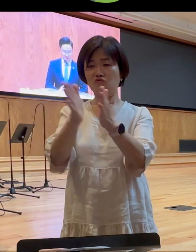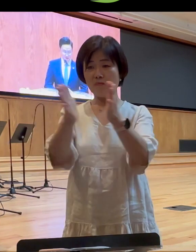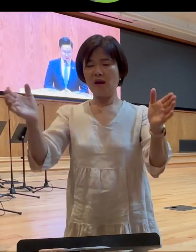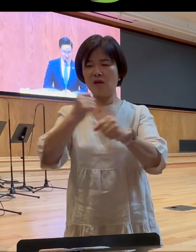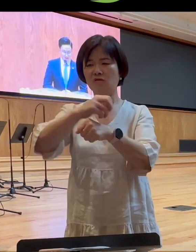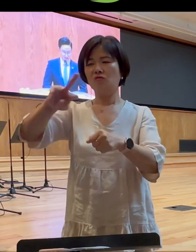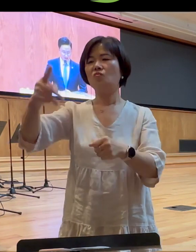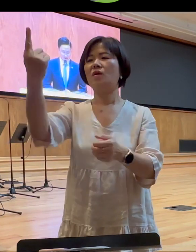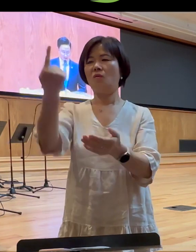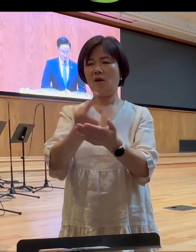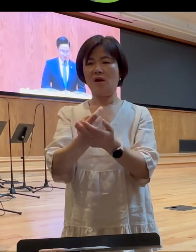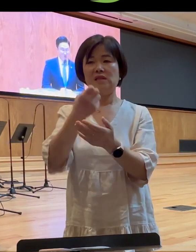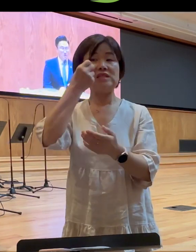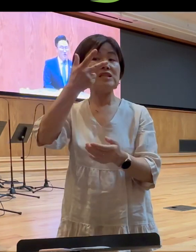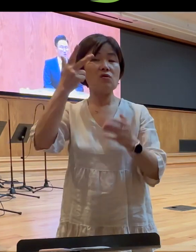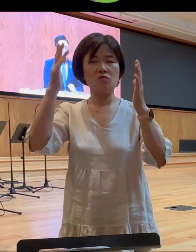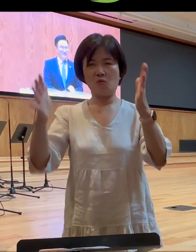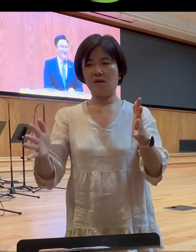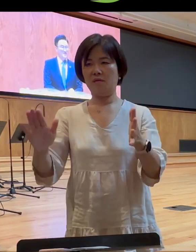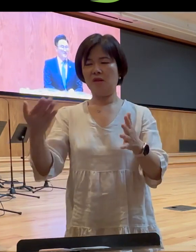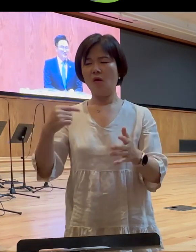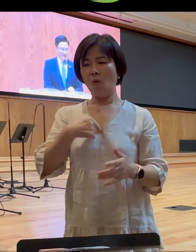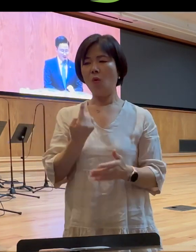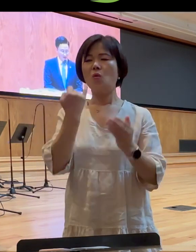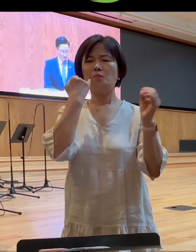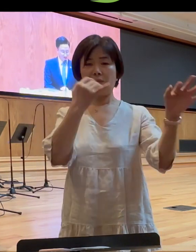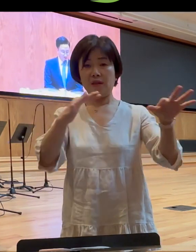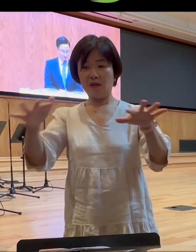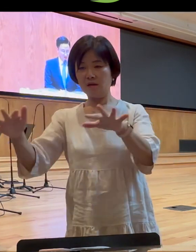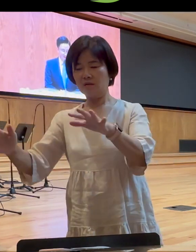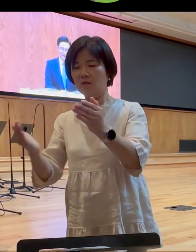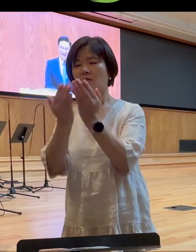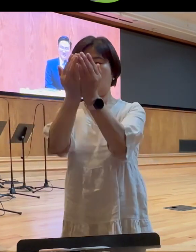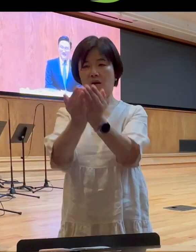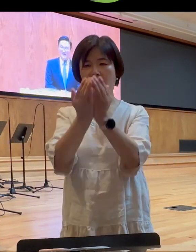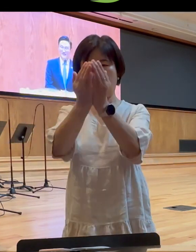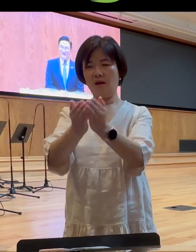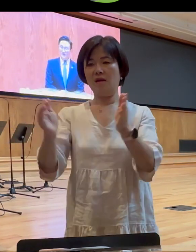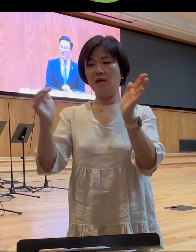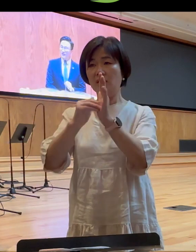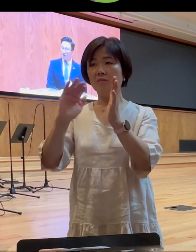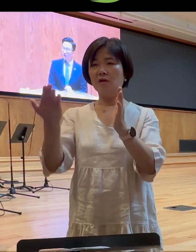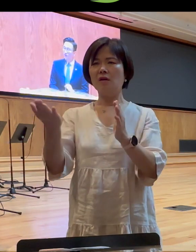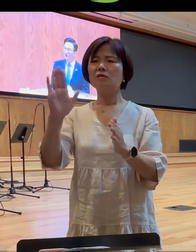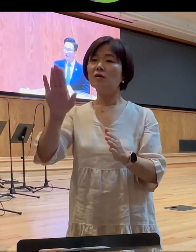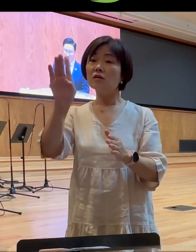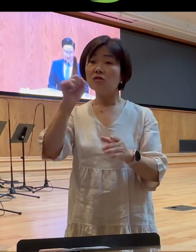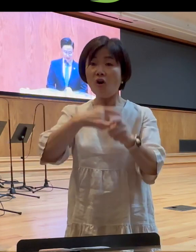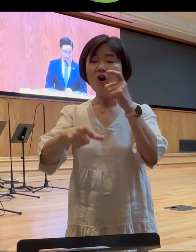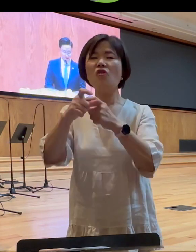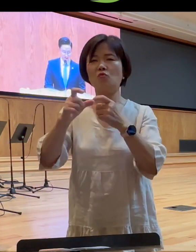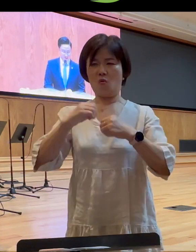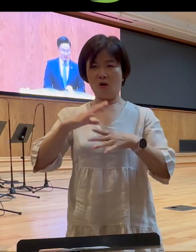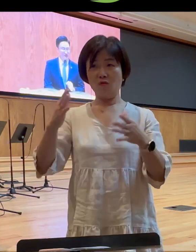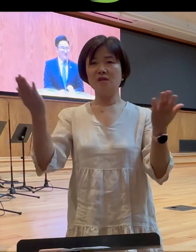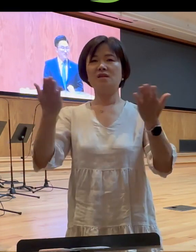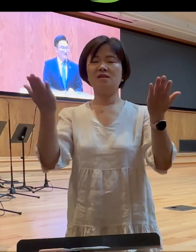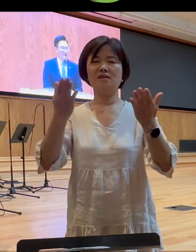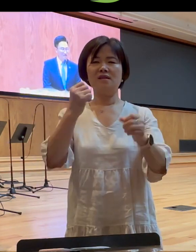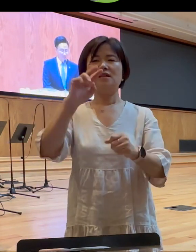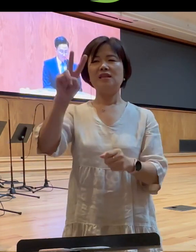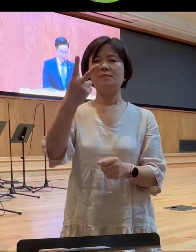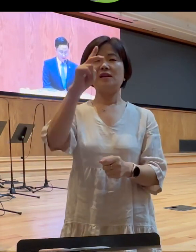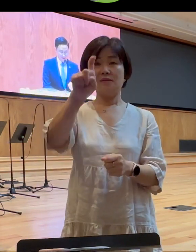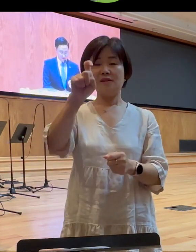돌아오는, 홀로 바다에서 항해했다는 겁니다. 그런데 더 놀라운 것은